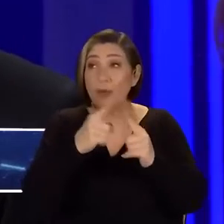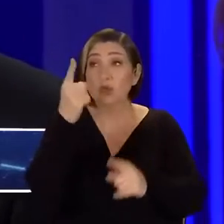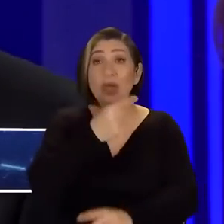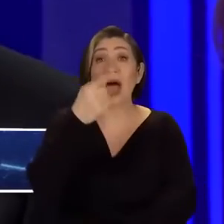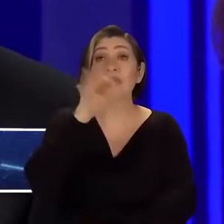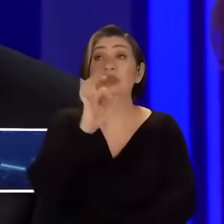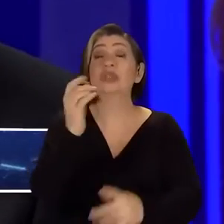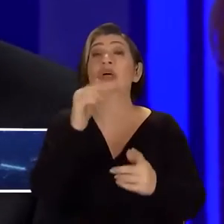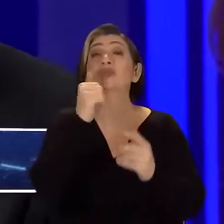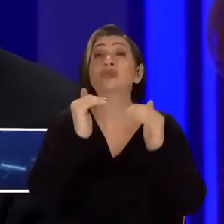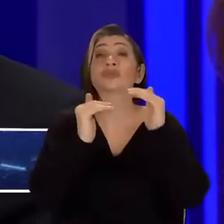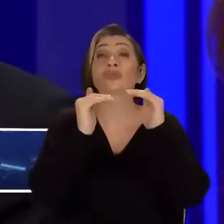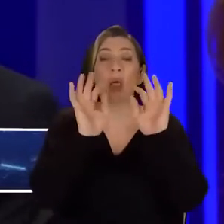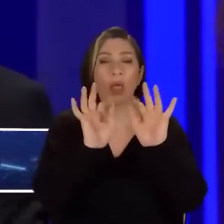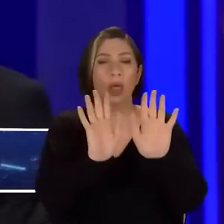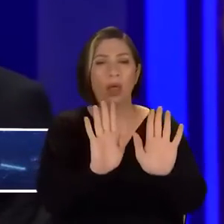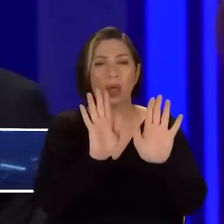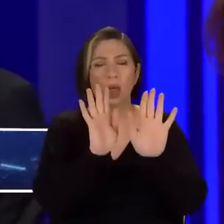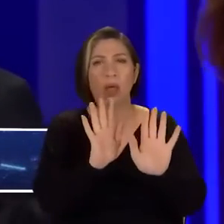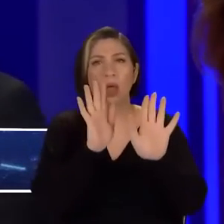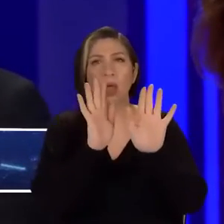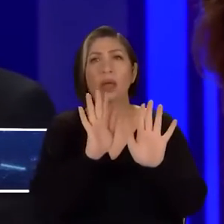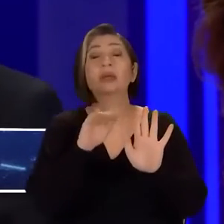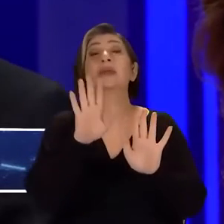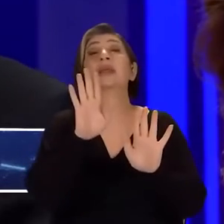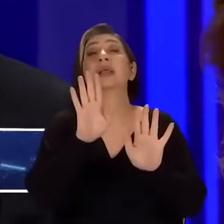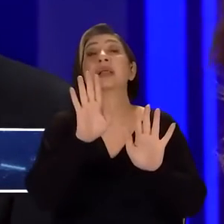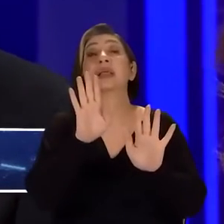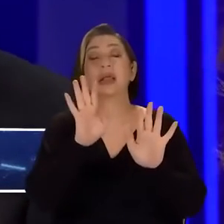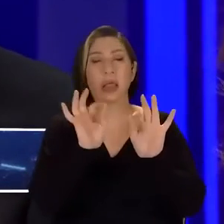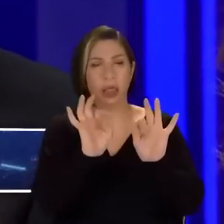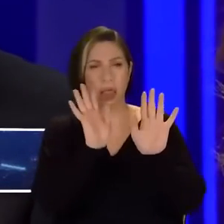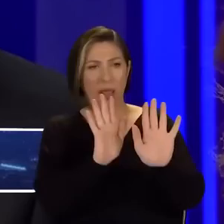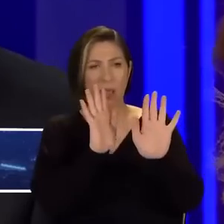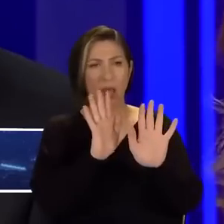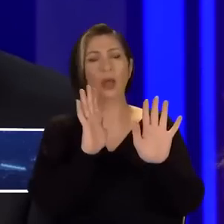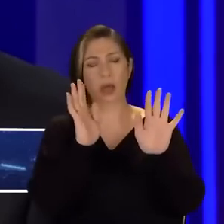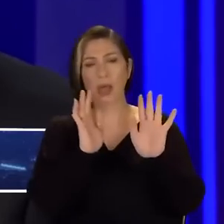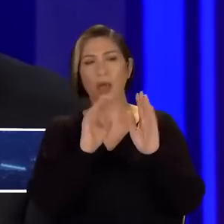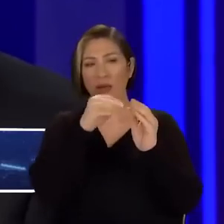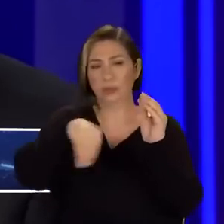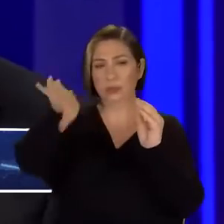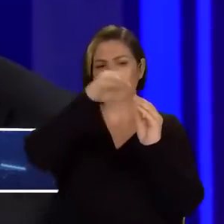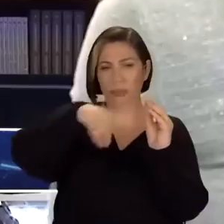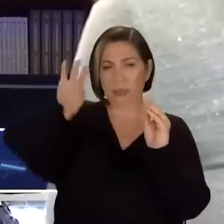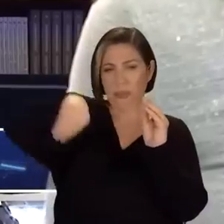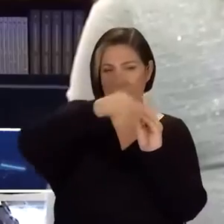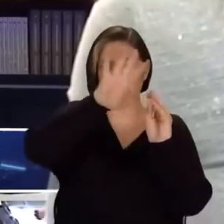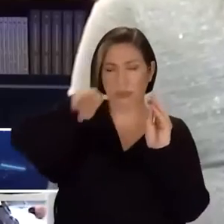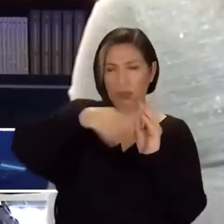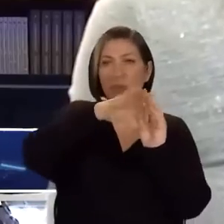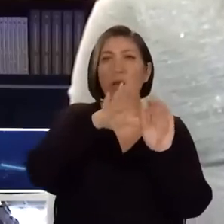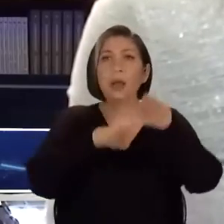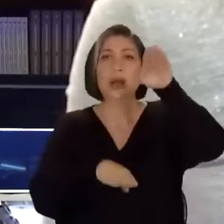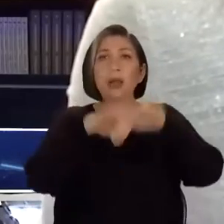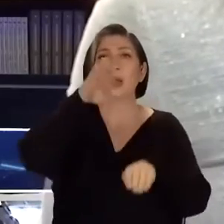Yani insanlar Bitcoin'i hareket ettirerek, işlem yaparak değil, yerinde durarak kullanıyorlar.